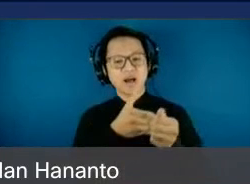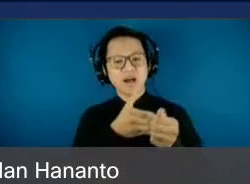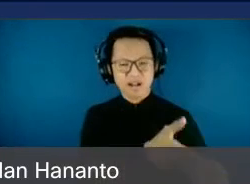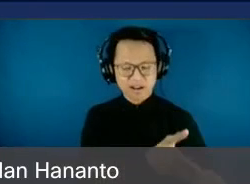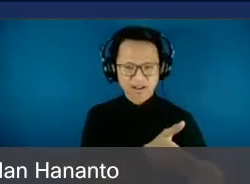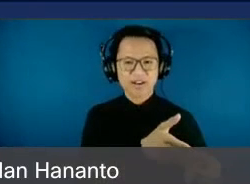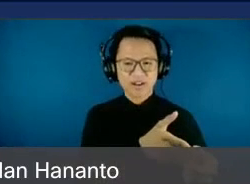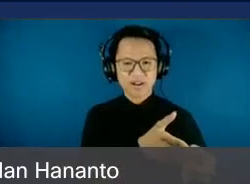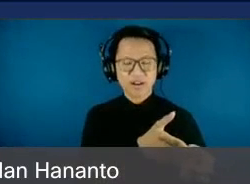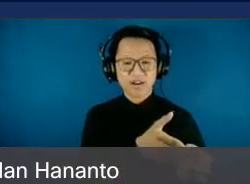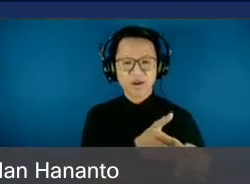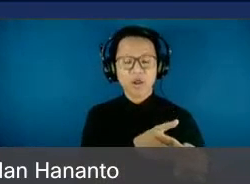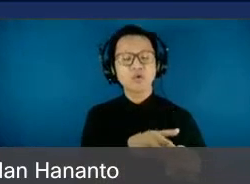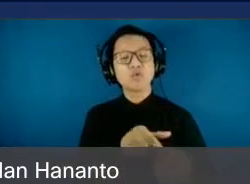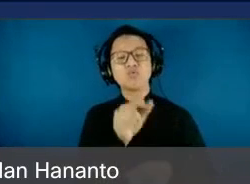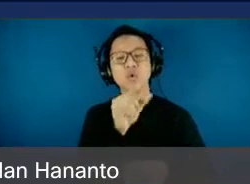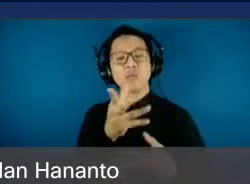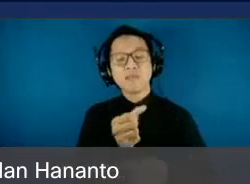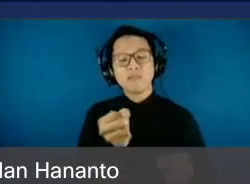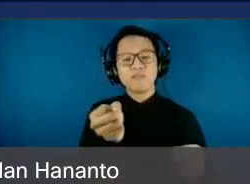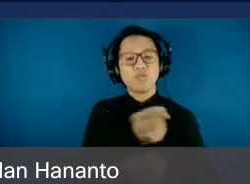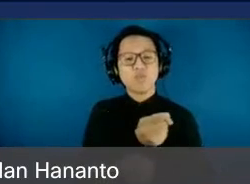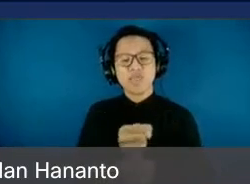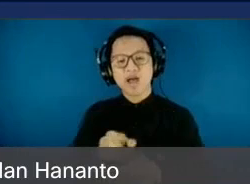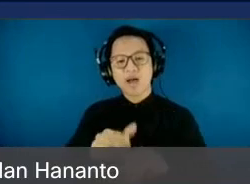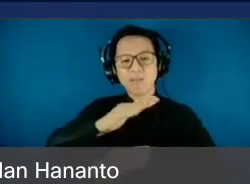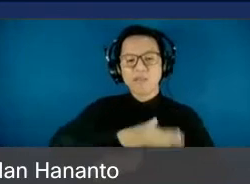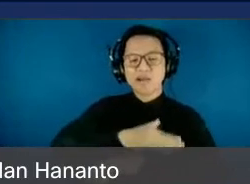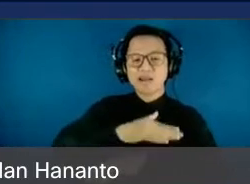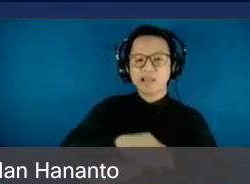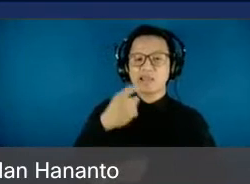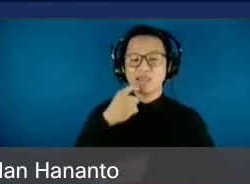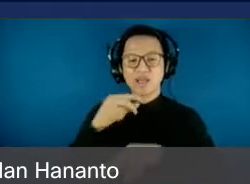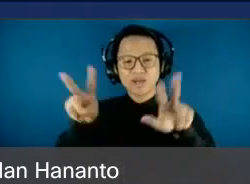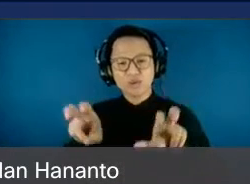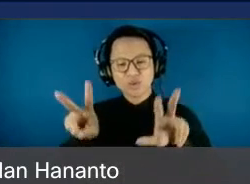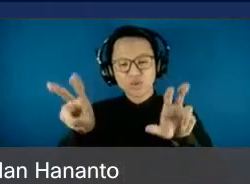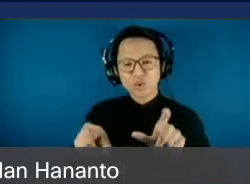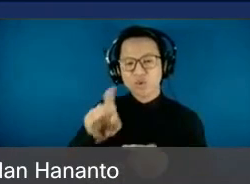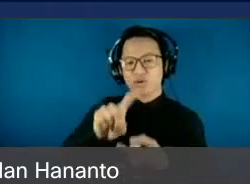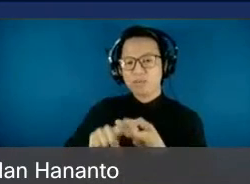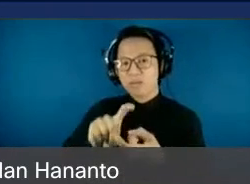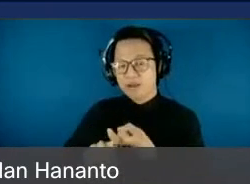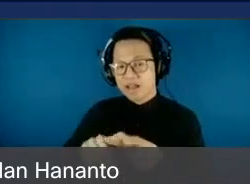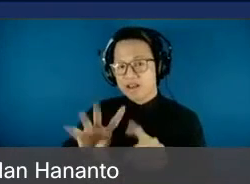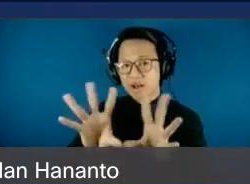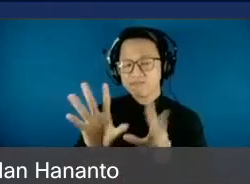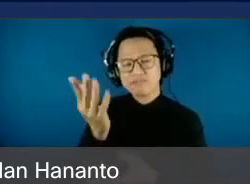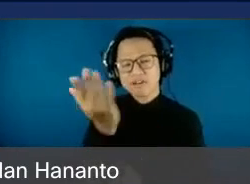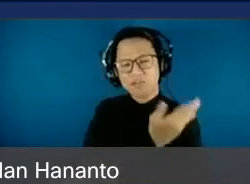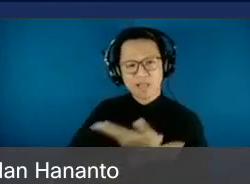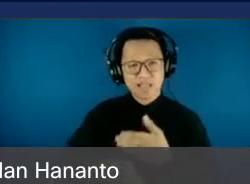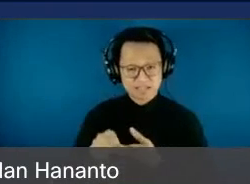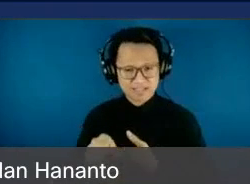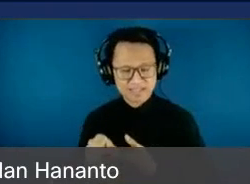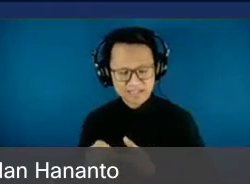adalah bagaimana membuat pemberitaan terkait isu-isu atau berita tentang teman-teman disabilitas. Kemudian juga